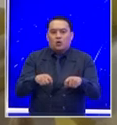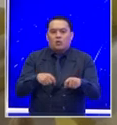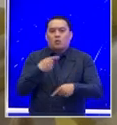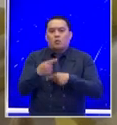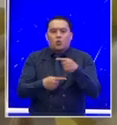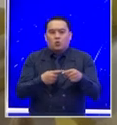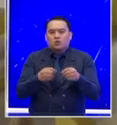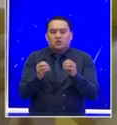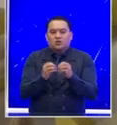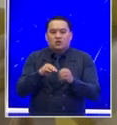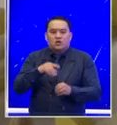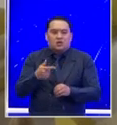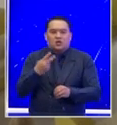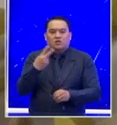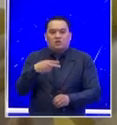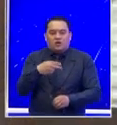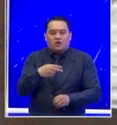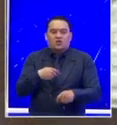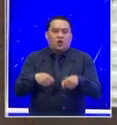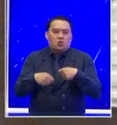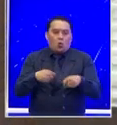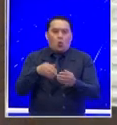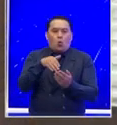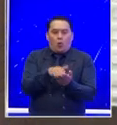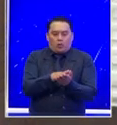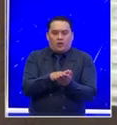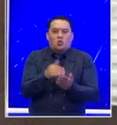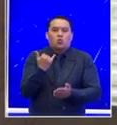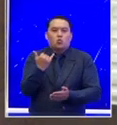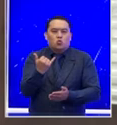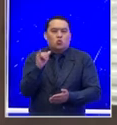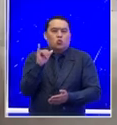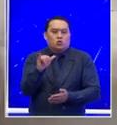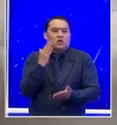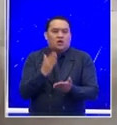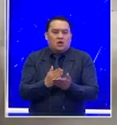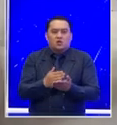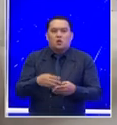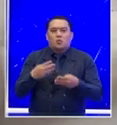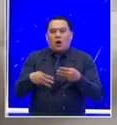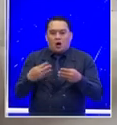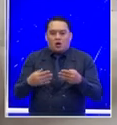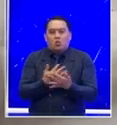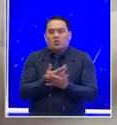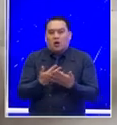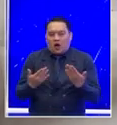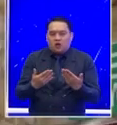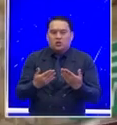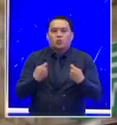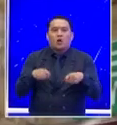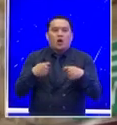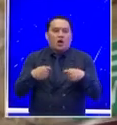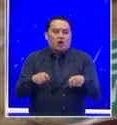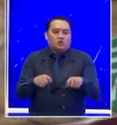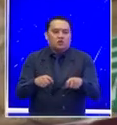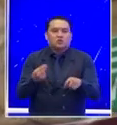110 тенге. Это на 20 дешевле рыночной. Кроме того, у них имеется и 10 видов макаронных изделий, которые они также продают